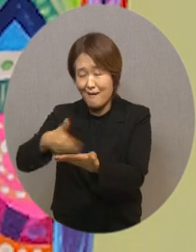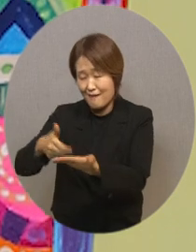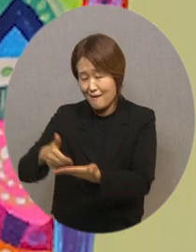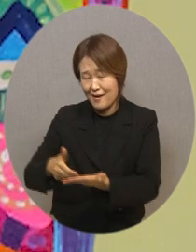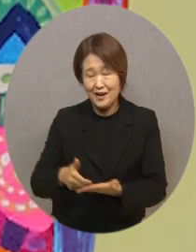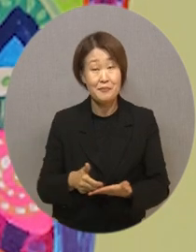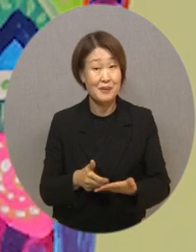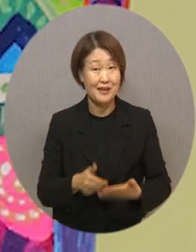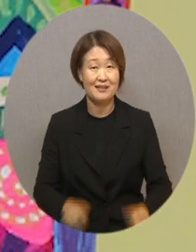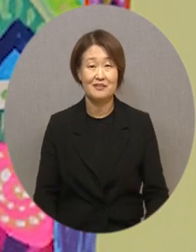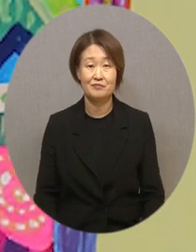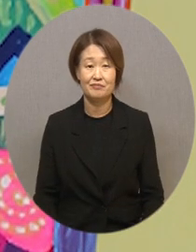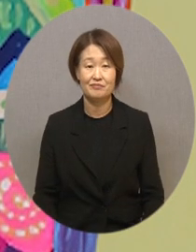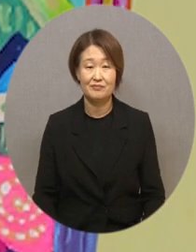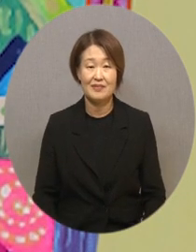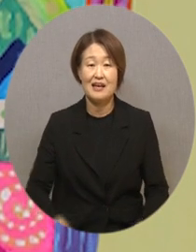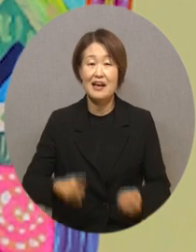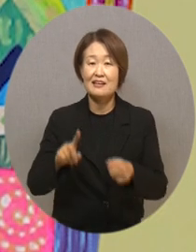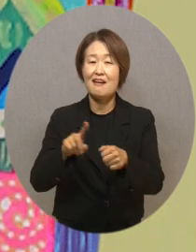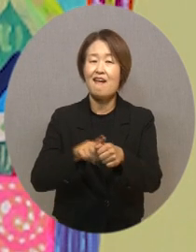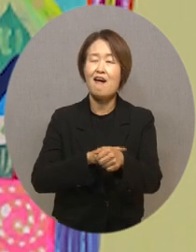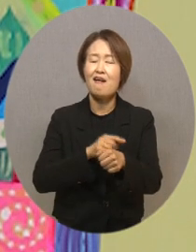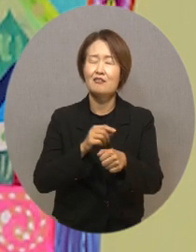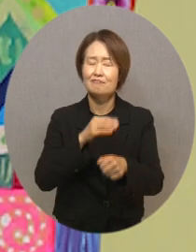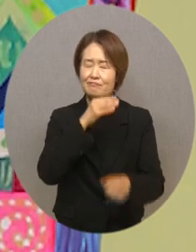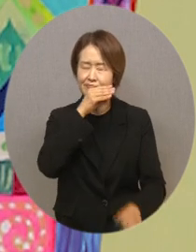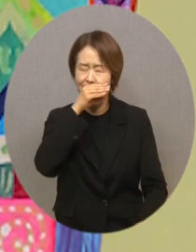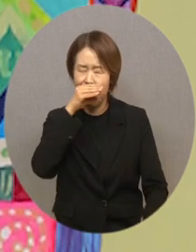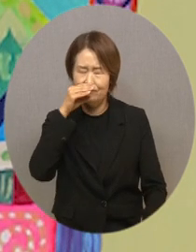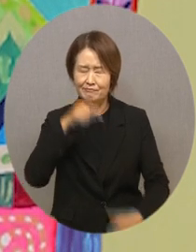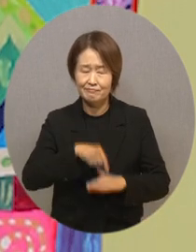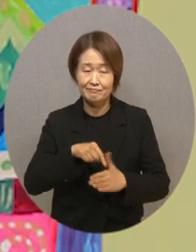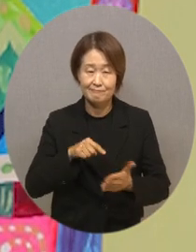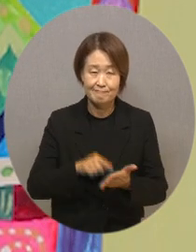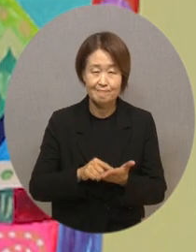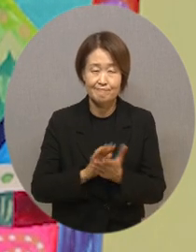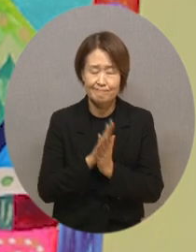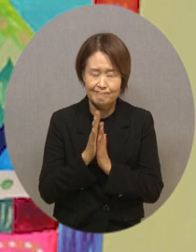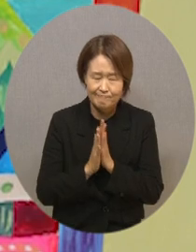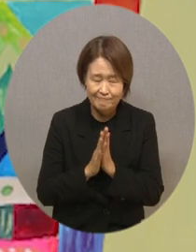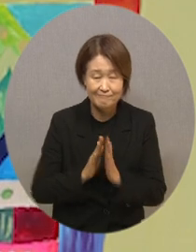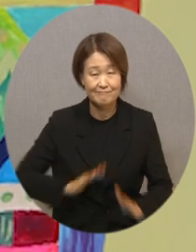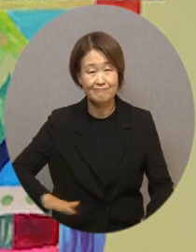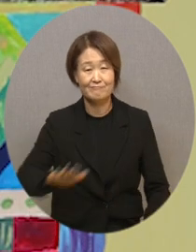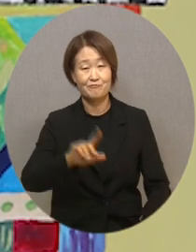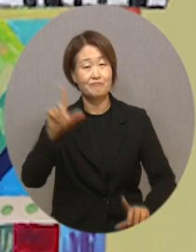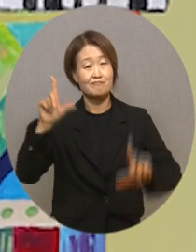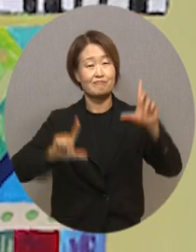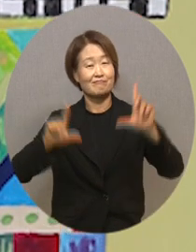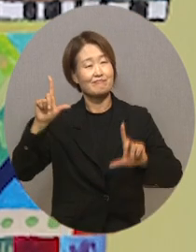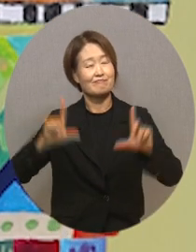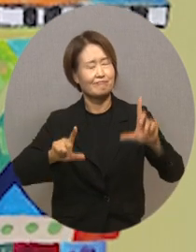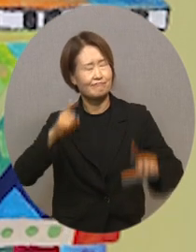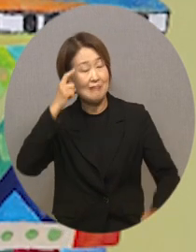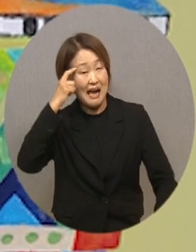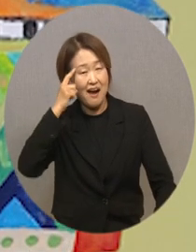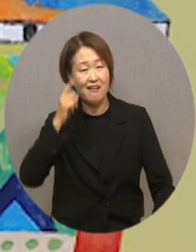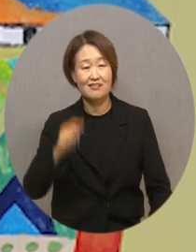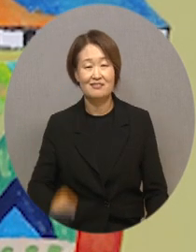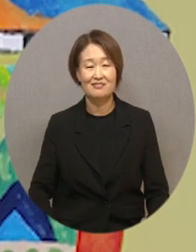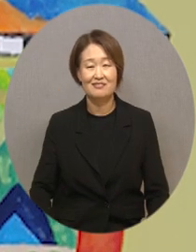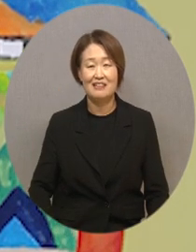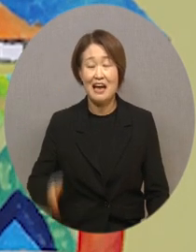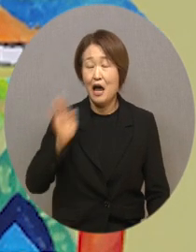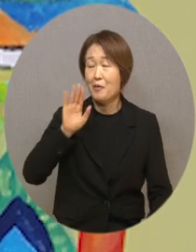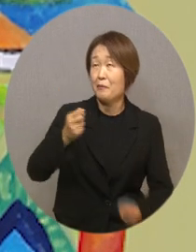그려넣었습니다. 자연의 앞에서 겸허한 마음으로 꿈을 빌던 우리의 모습을 상기시키고 앞길을